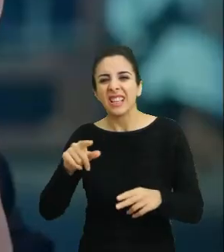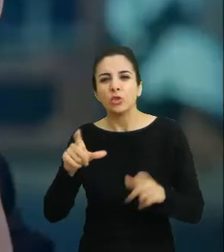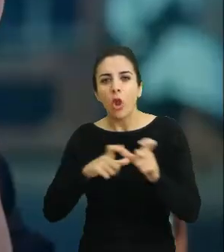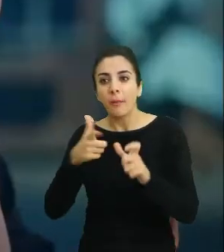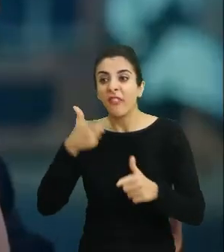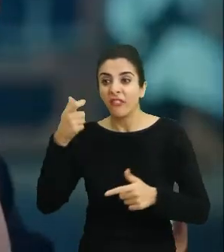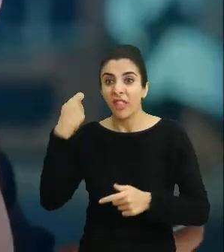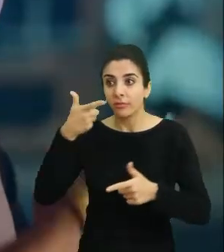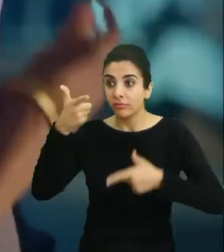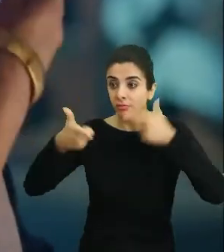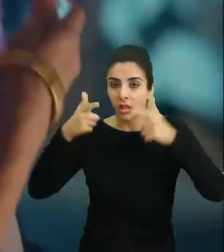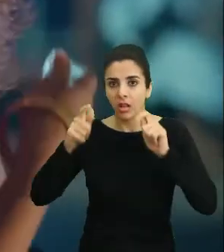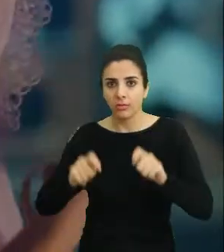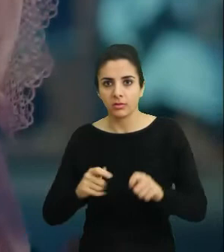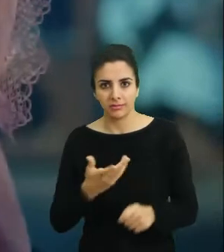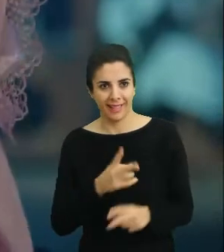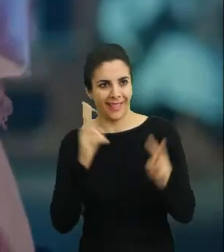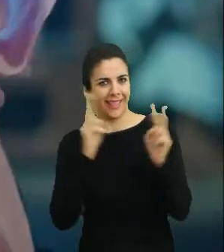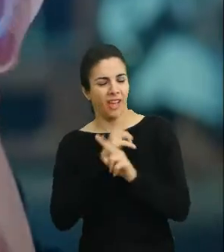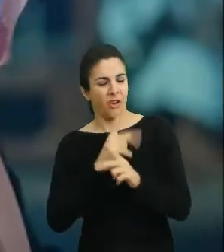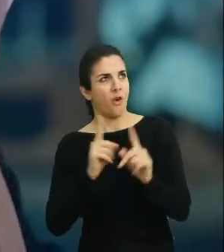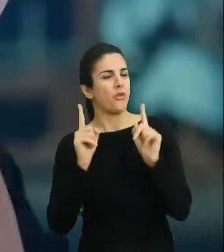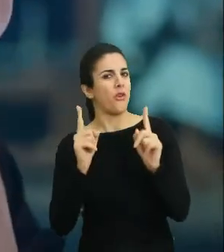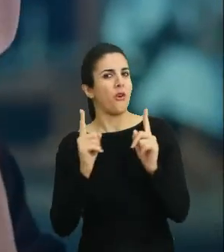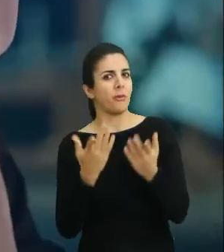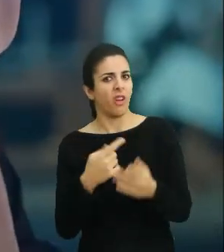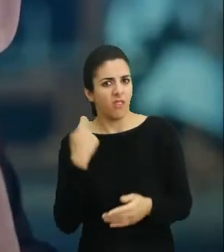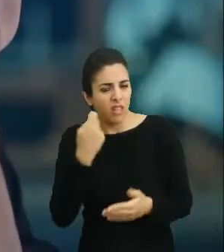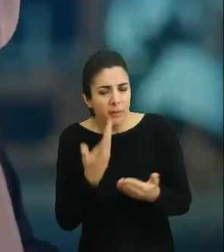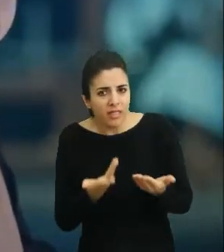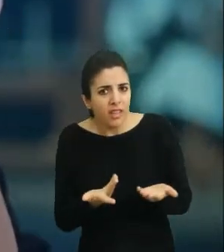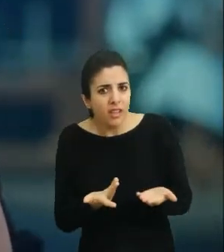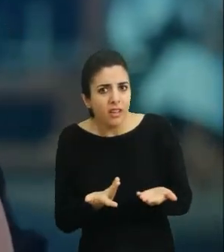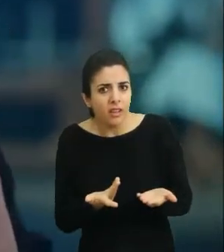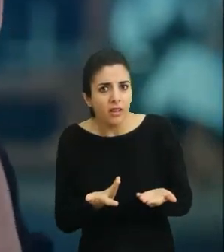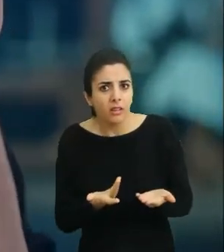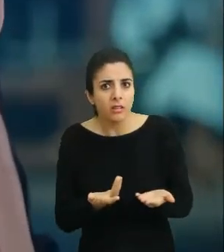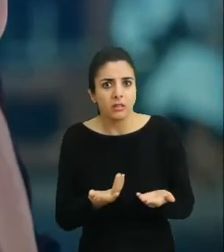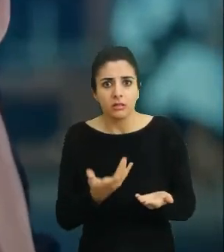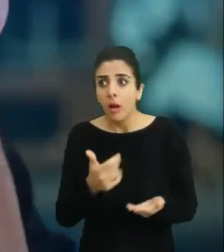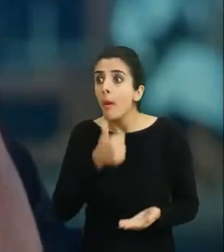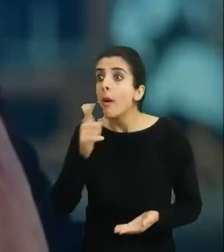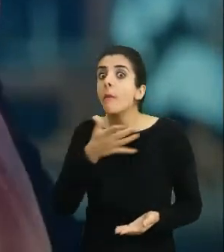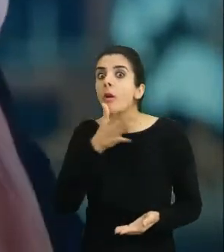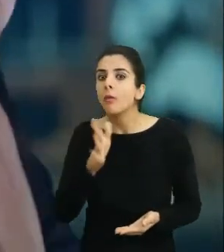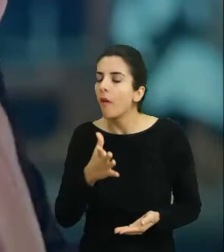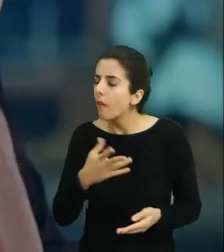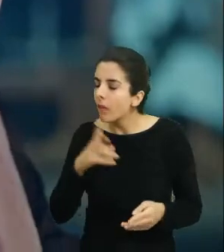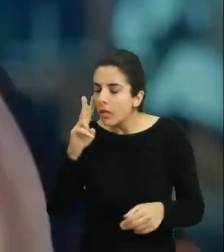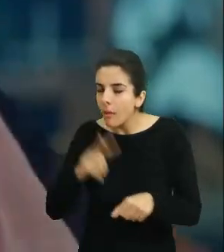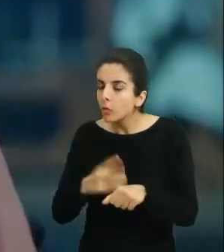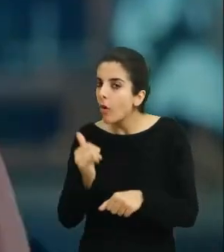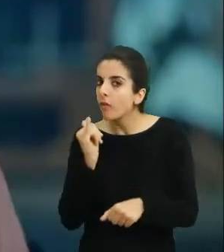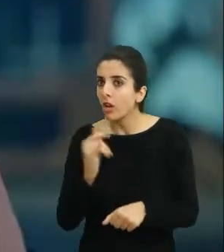çekecek. Tövbe tövbe. Ne filmi oğlum? Sen babanı bilmiyor musun? Bizi kıtır kıtır